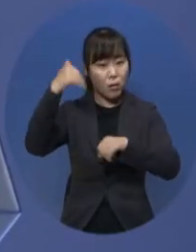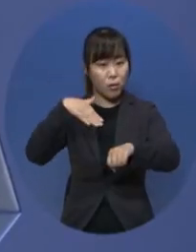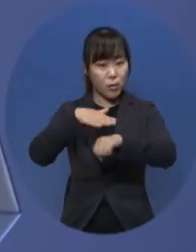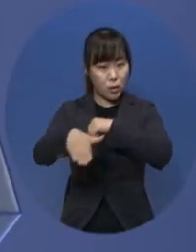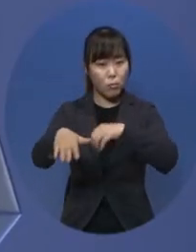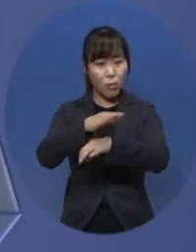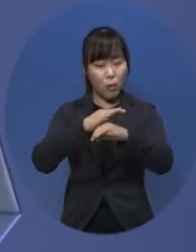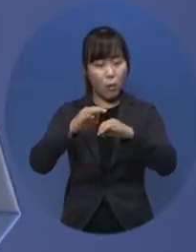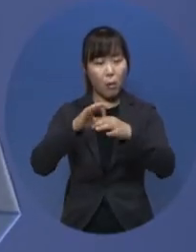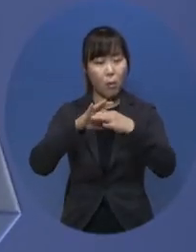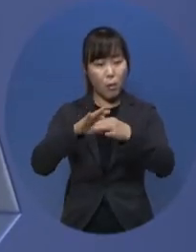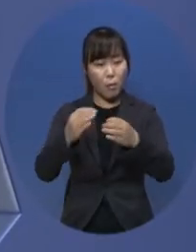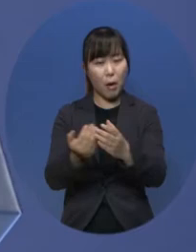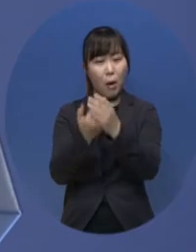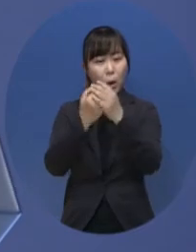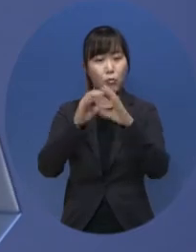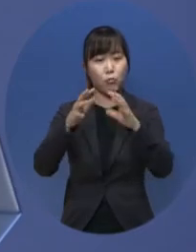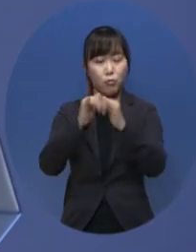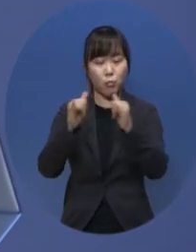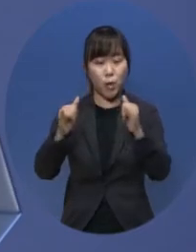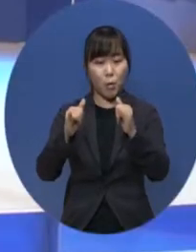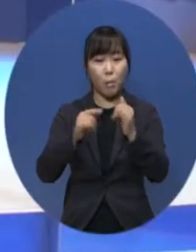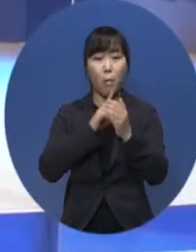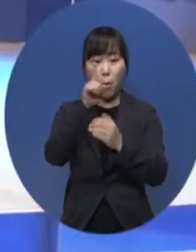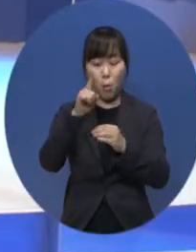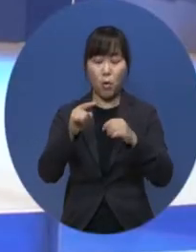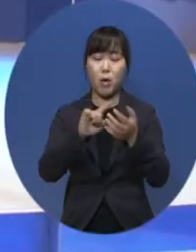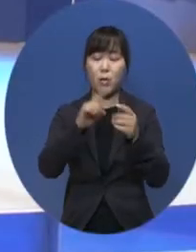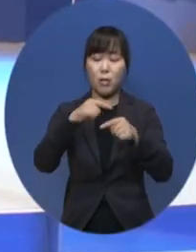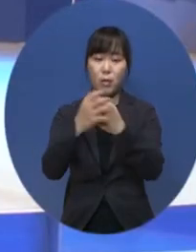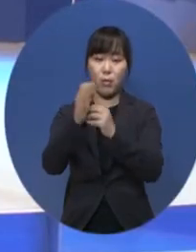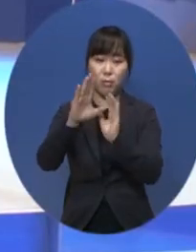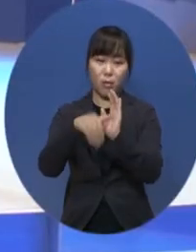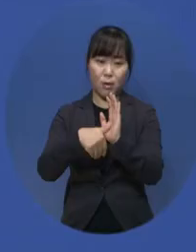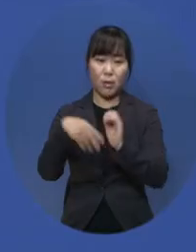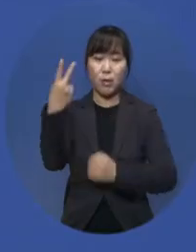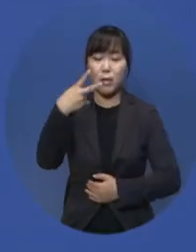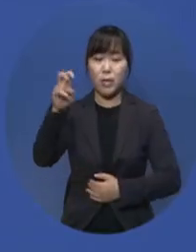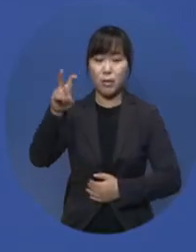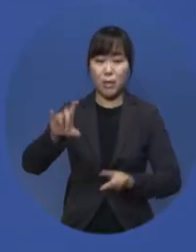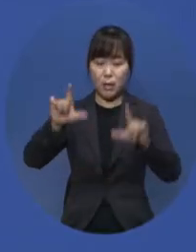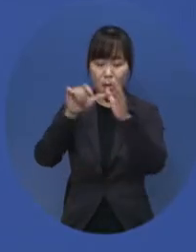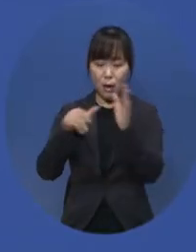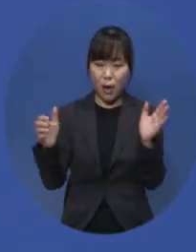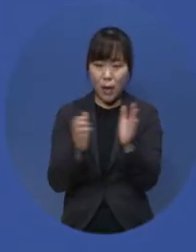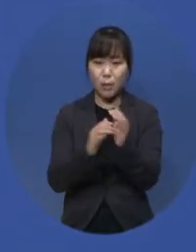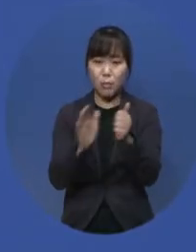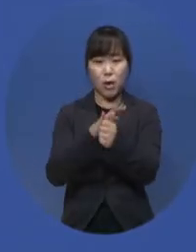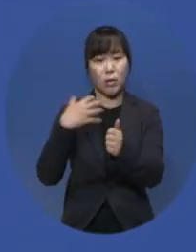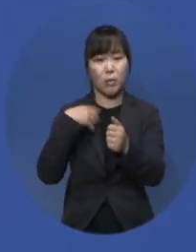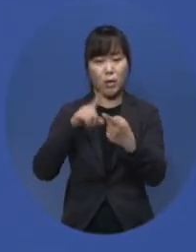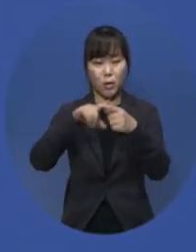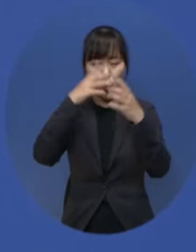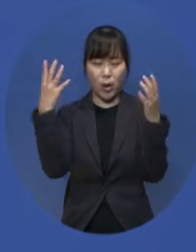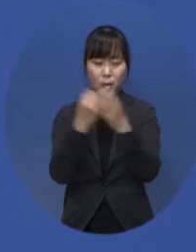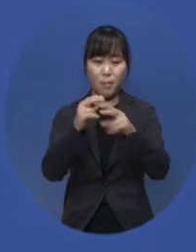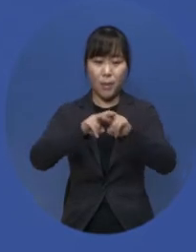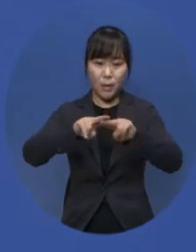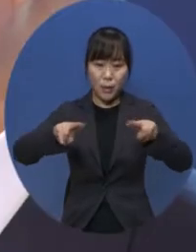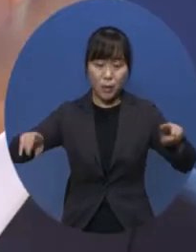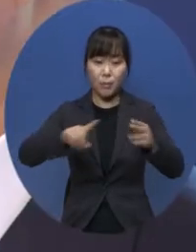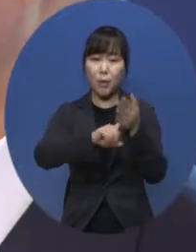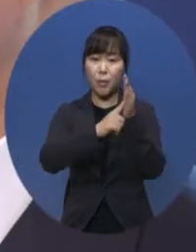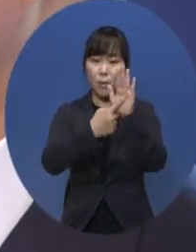뉴딜 국민보고대회를 통해 부양의무자 기준을 2022년까지 완전 폐지할 것이라고